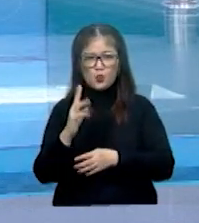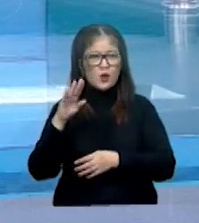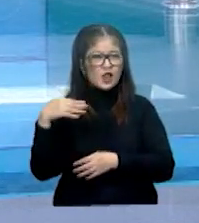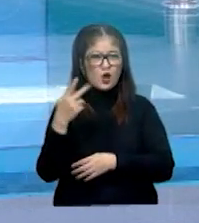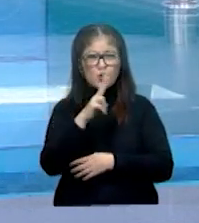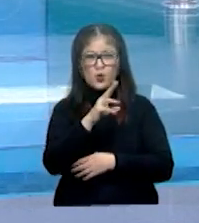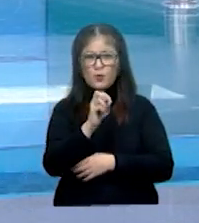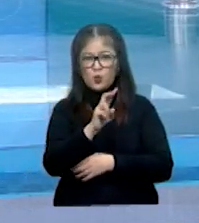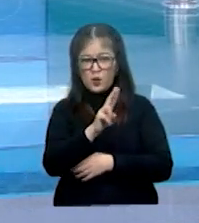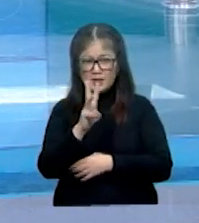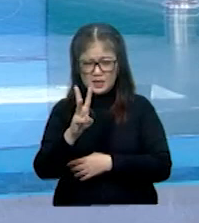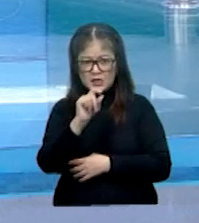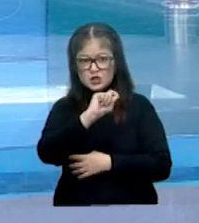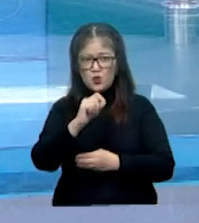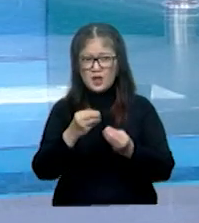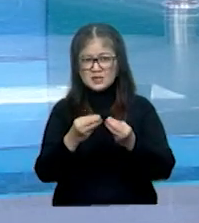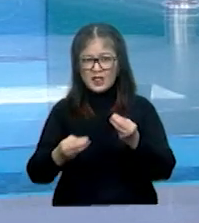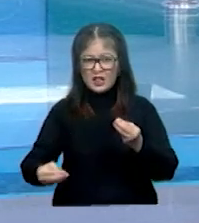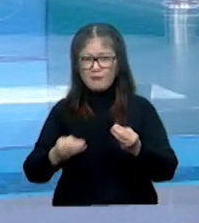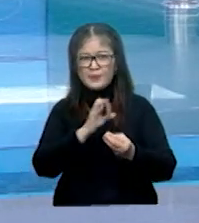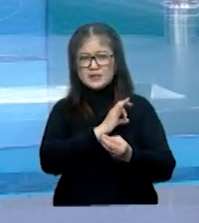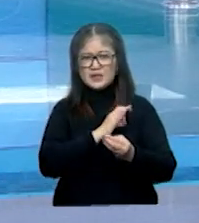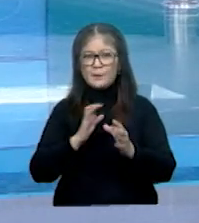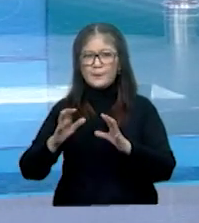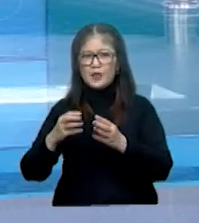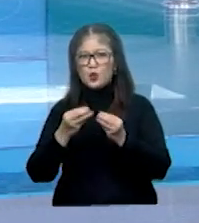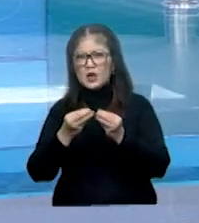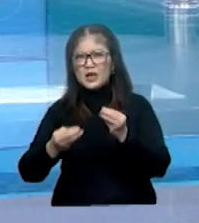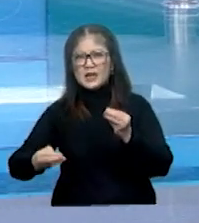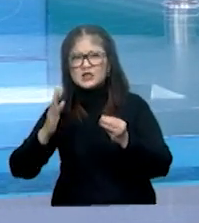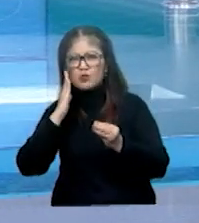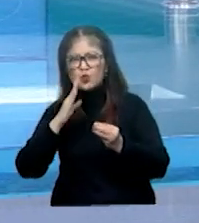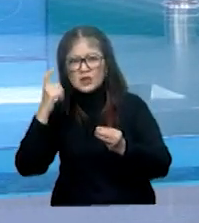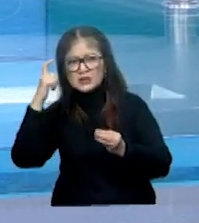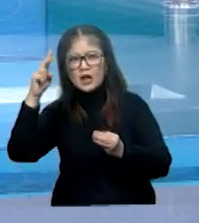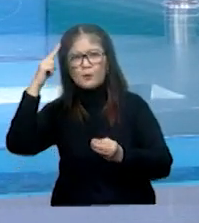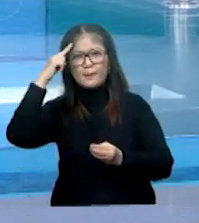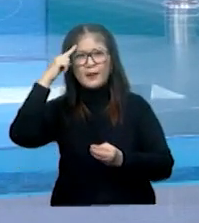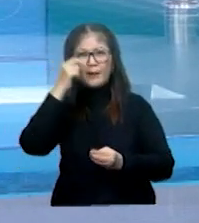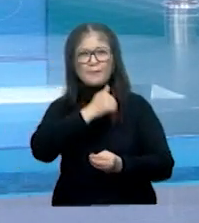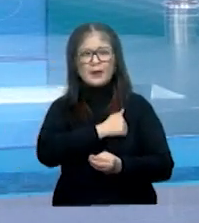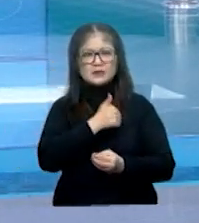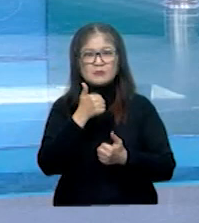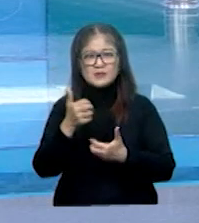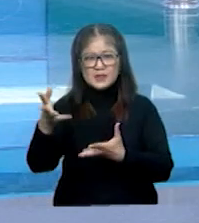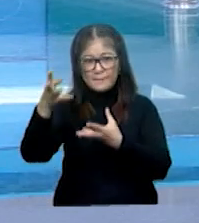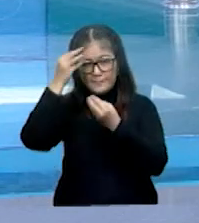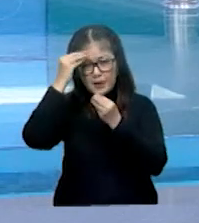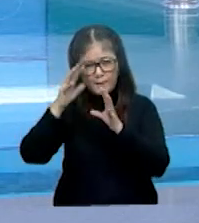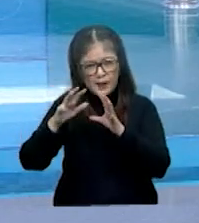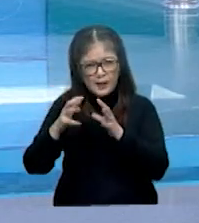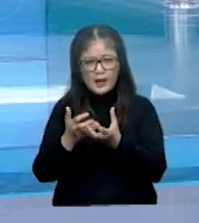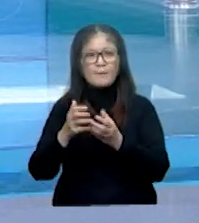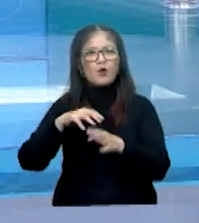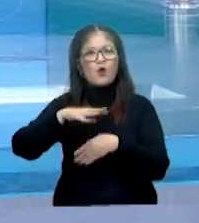2023. Sekolah Staf Presiden dibentuk agar generasi muda calon pemimpin bangsa dapat memahami kompleksitas dalam mengelola